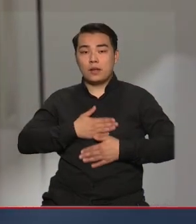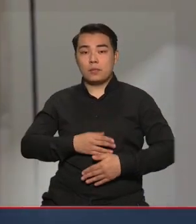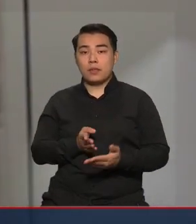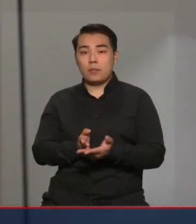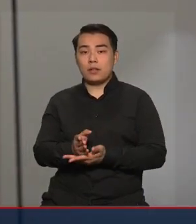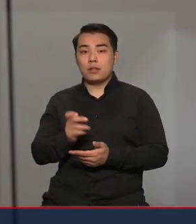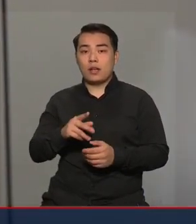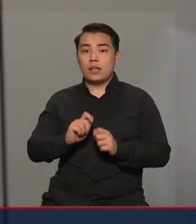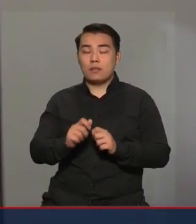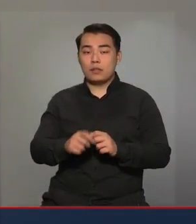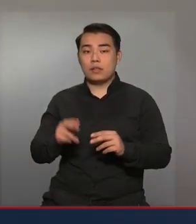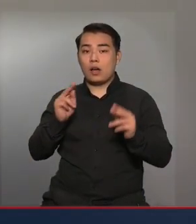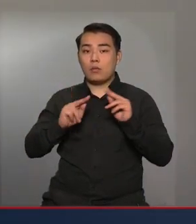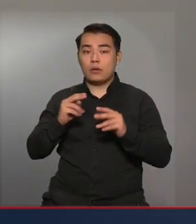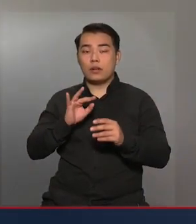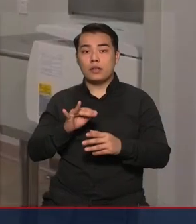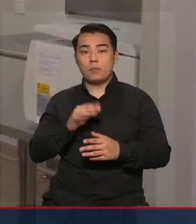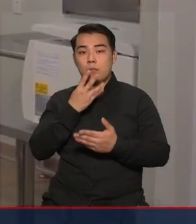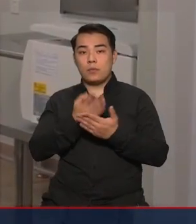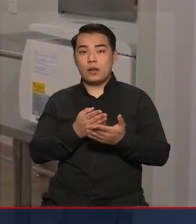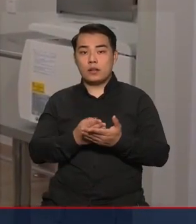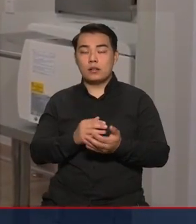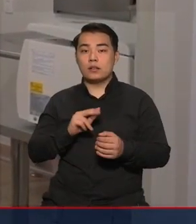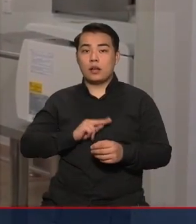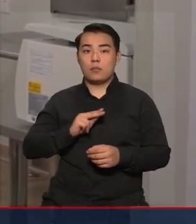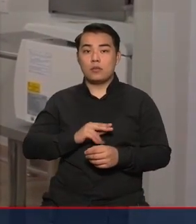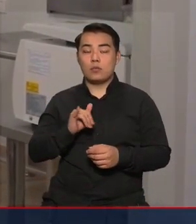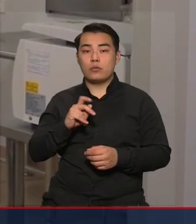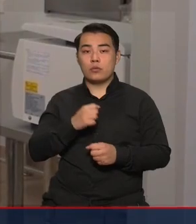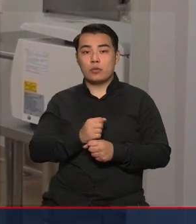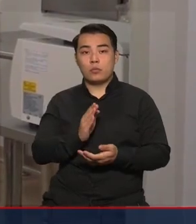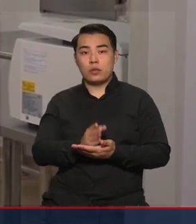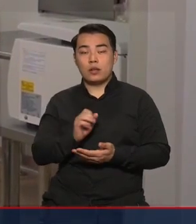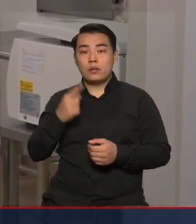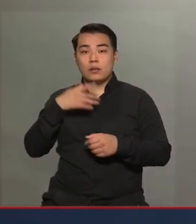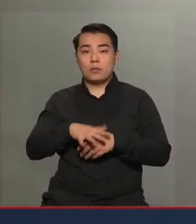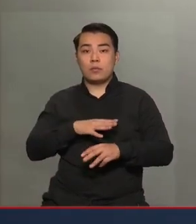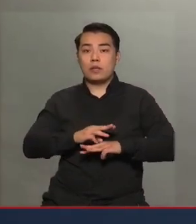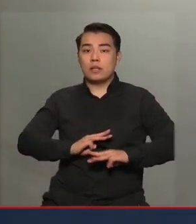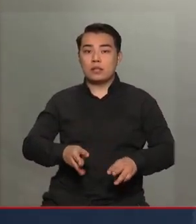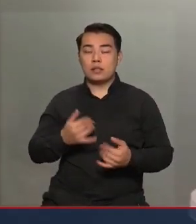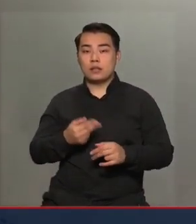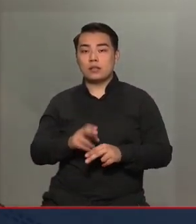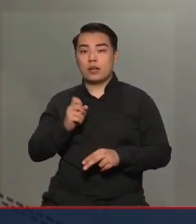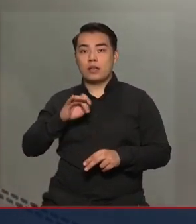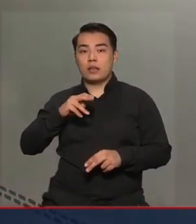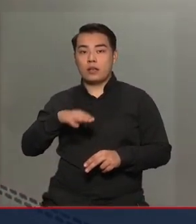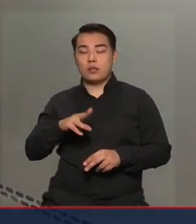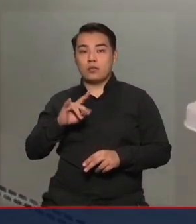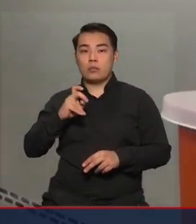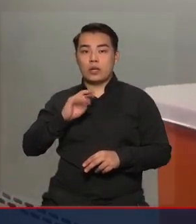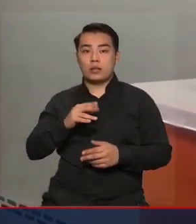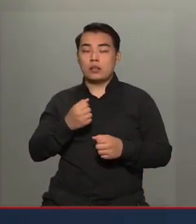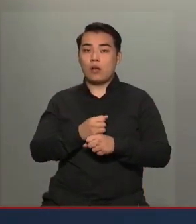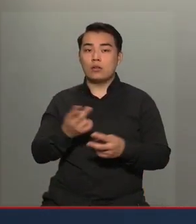для инвестирования в науку и коммерциализировать разработки ученых. Как пояснил министр профильного ведомства Саясат Нурбек, наука